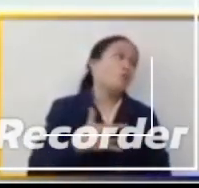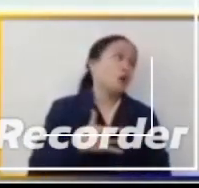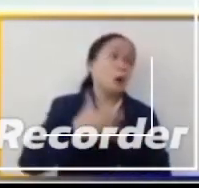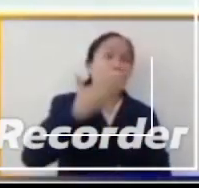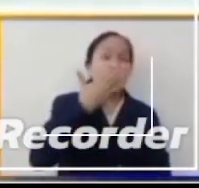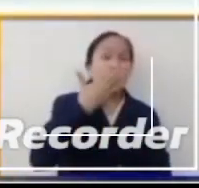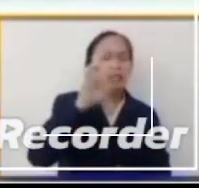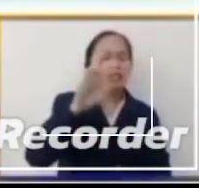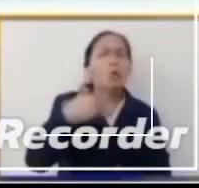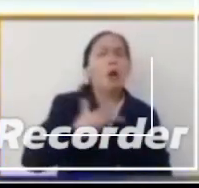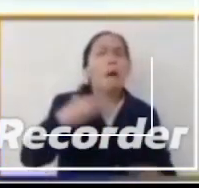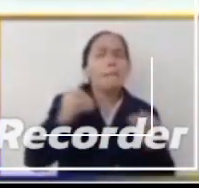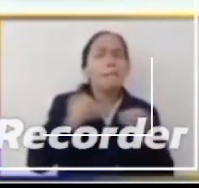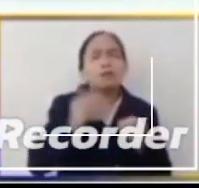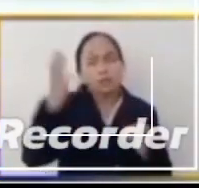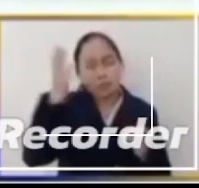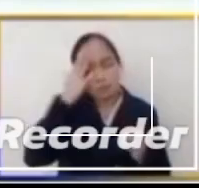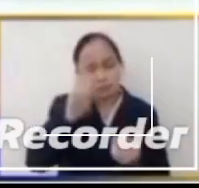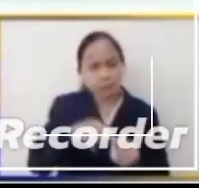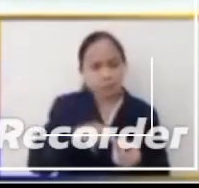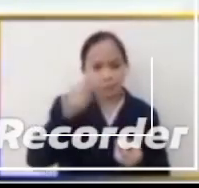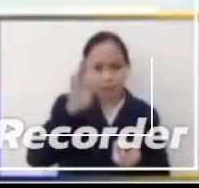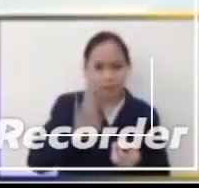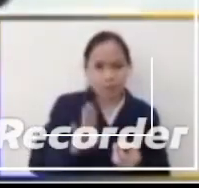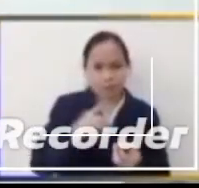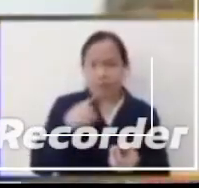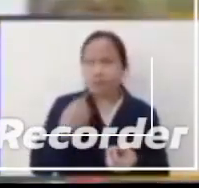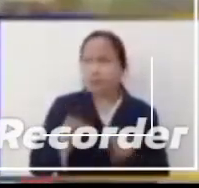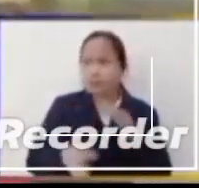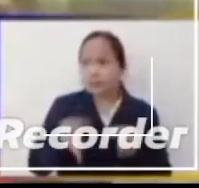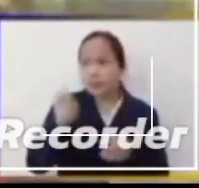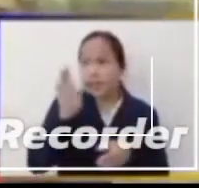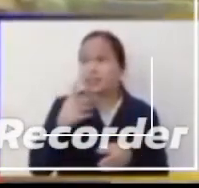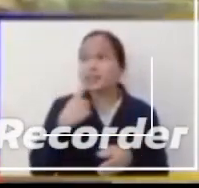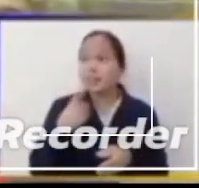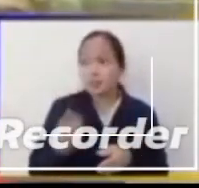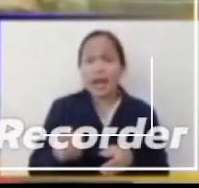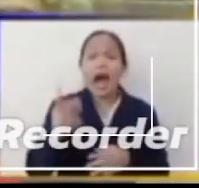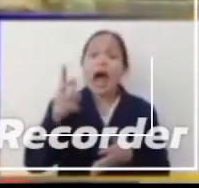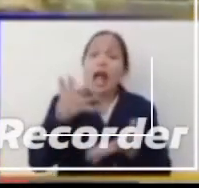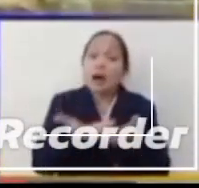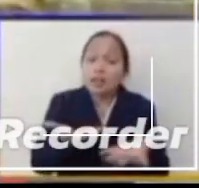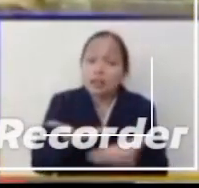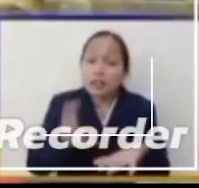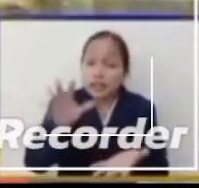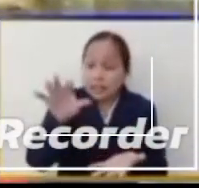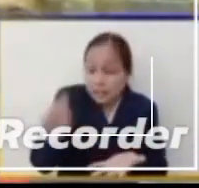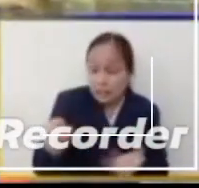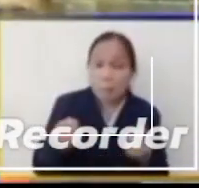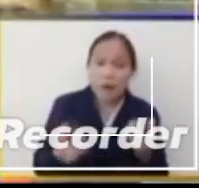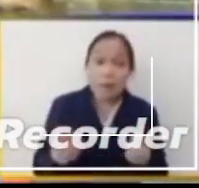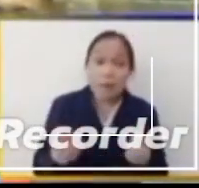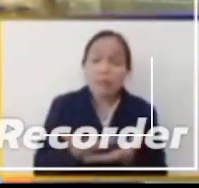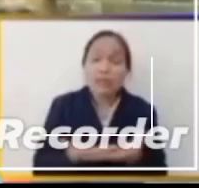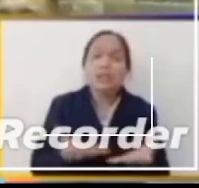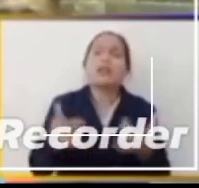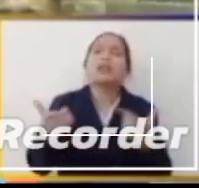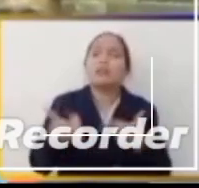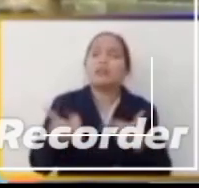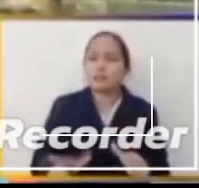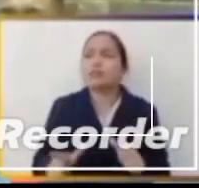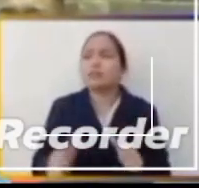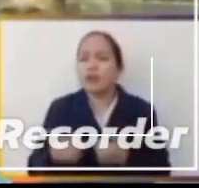Diyos. Kapatid, pag sinabi ng Diyos na let's obey and follow